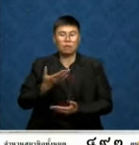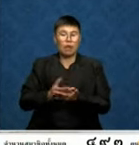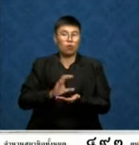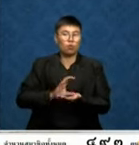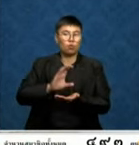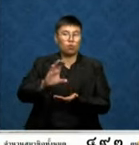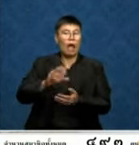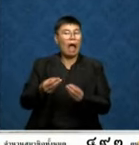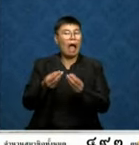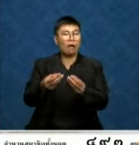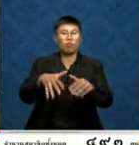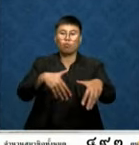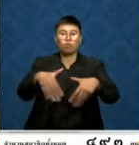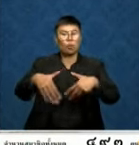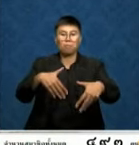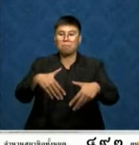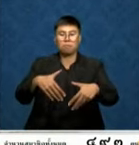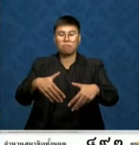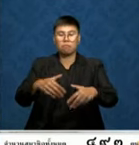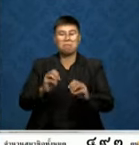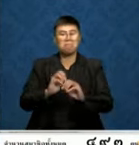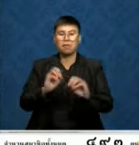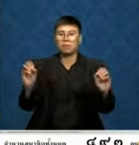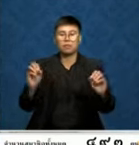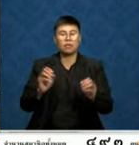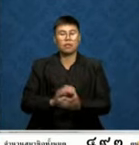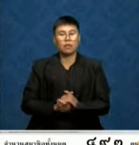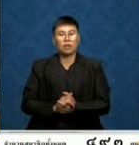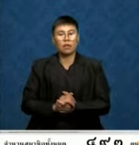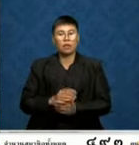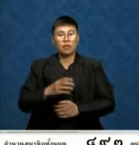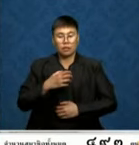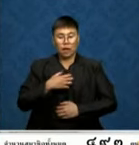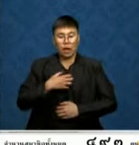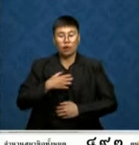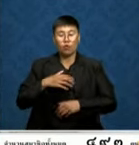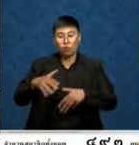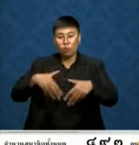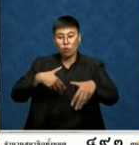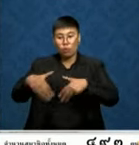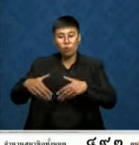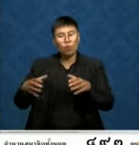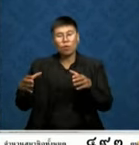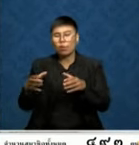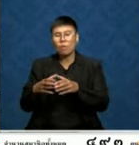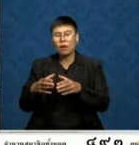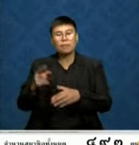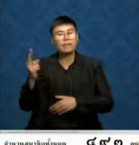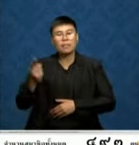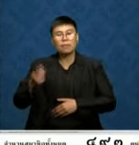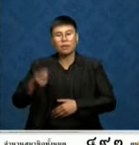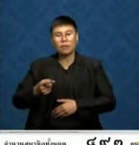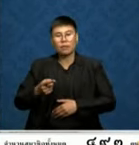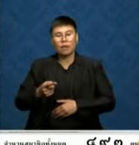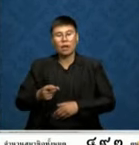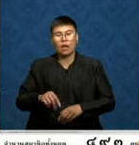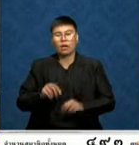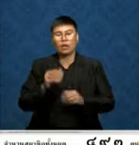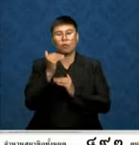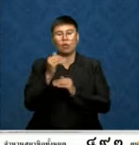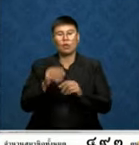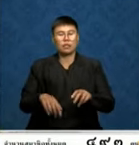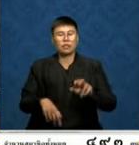ควรที่จะพิจารณาครับให้ชุมชนโดยกลุ่มบุคคลแบบเดิมที่ท่านเคยทำครับไม่เกิน 300,000 บาทเนี่ยให้เขาได้